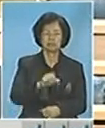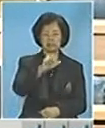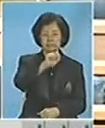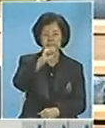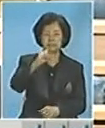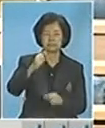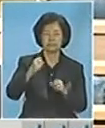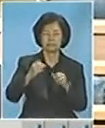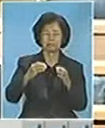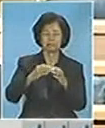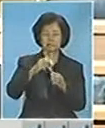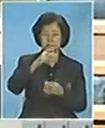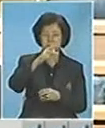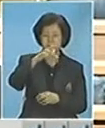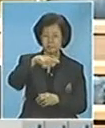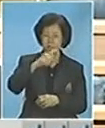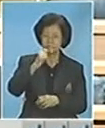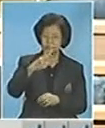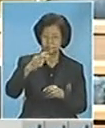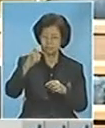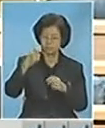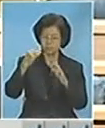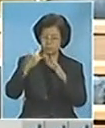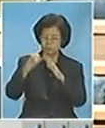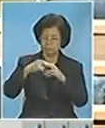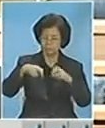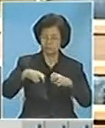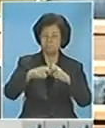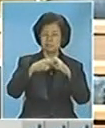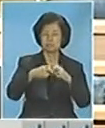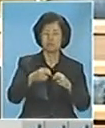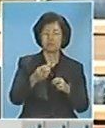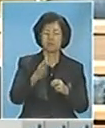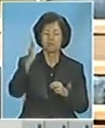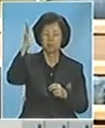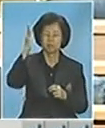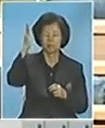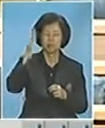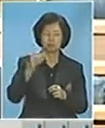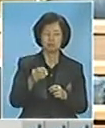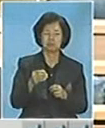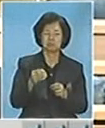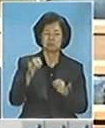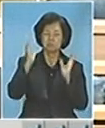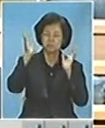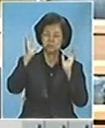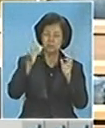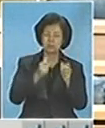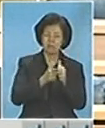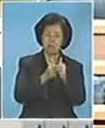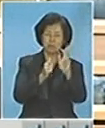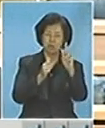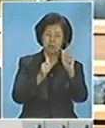แทนราษฎรพรรคเพื่อไทยจังหวัดสุรินทร์ผมต้องขออนุญาตประท้วงผู้อภิปรายตามข้อ61พ